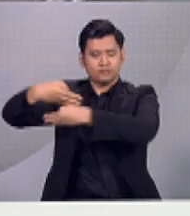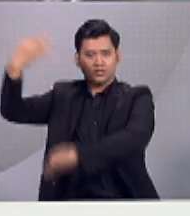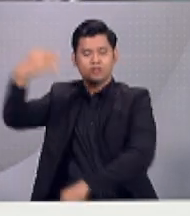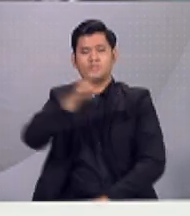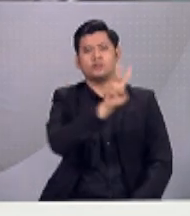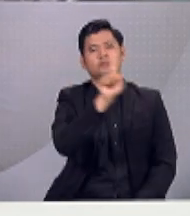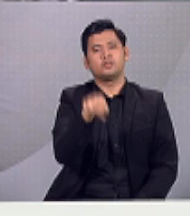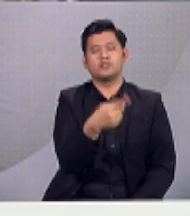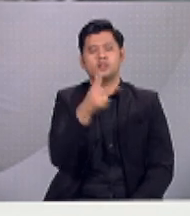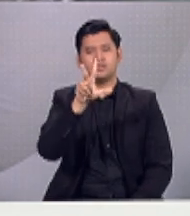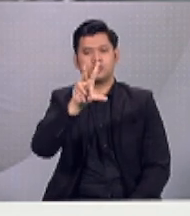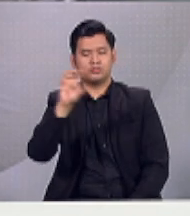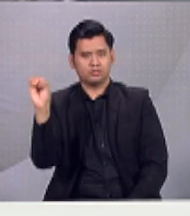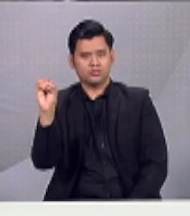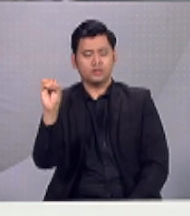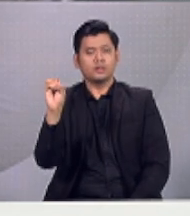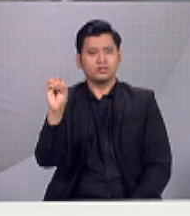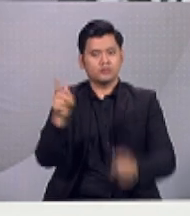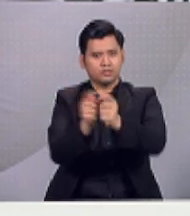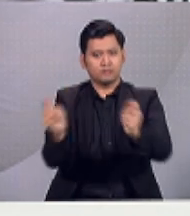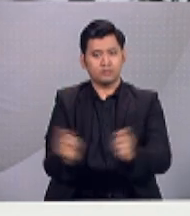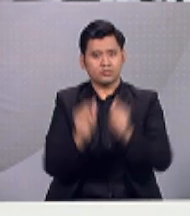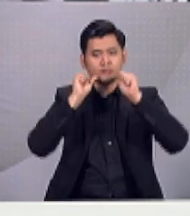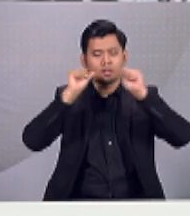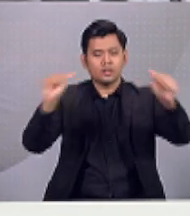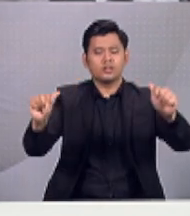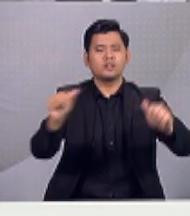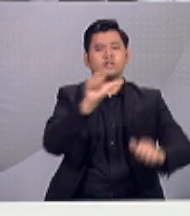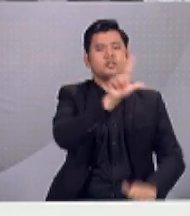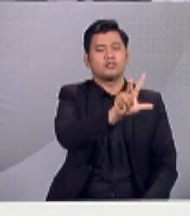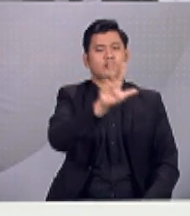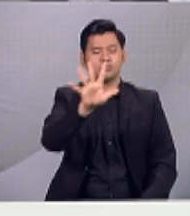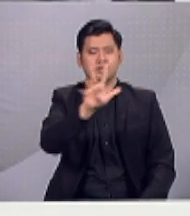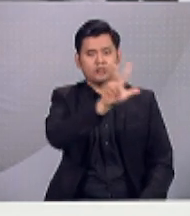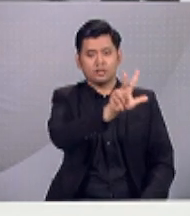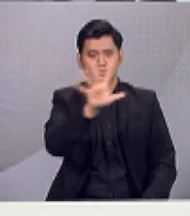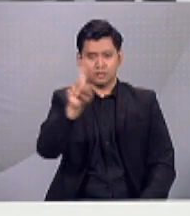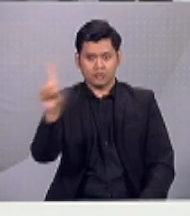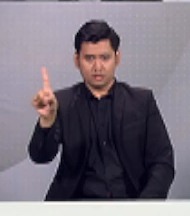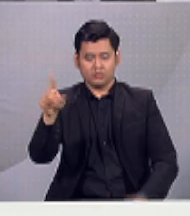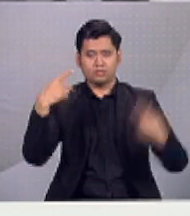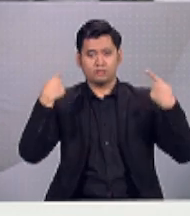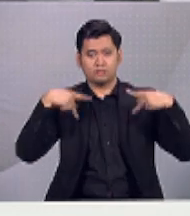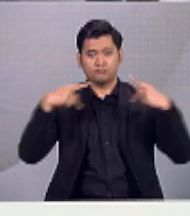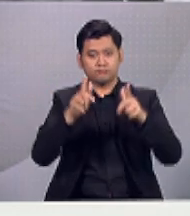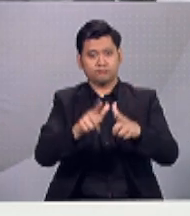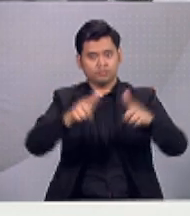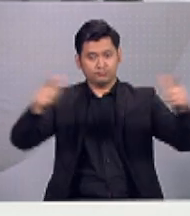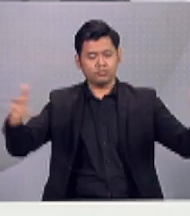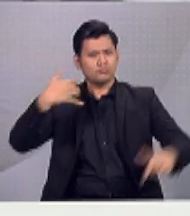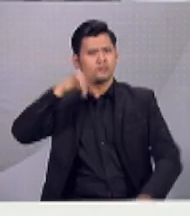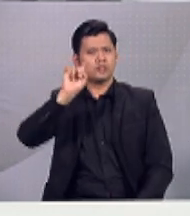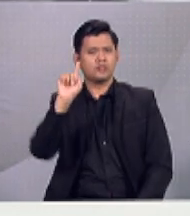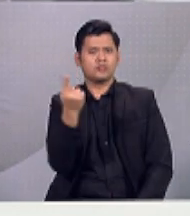2,320 tempat awam dan 351 pasaraya. Semalam sahaja,